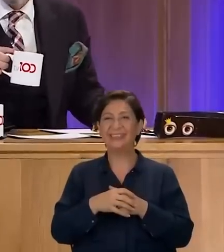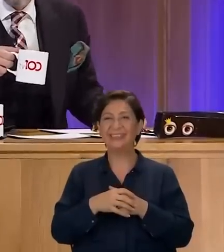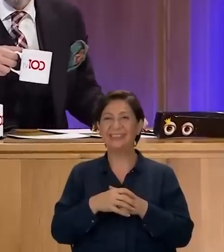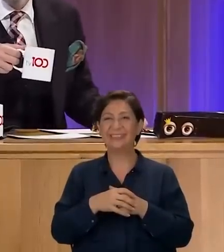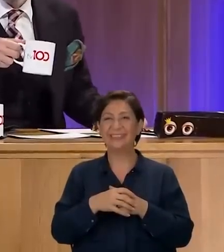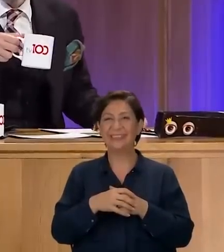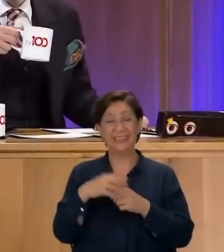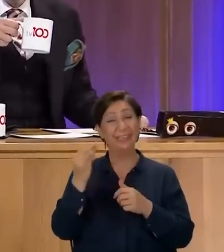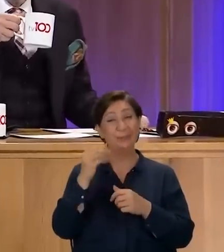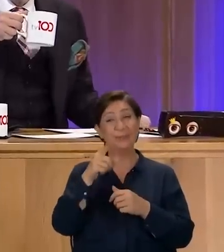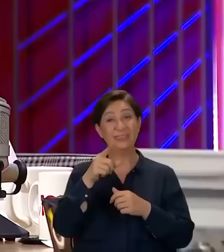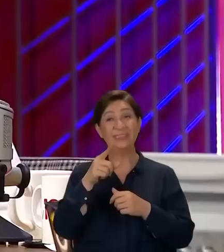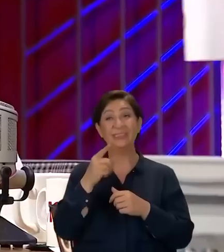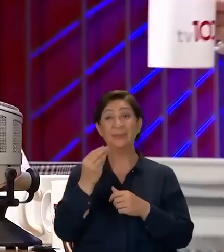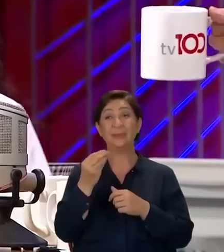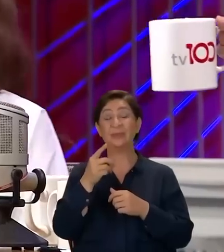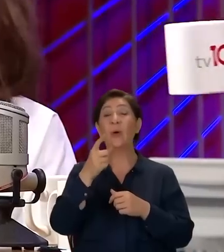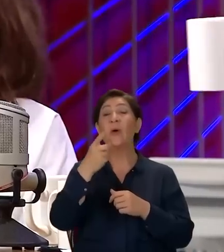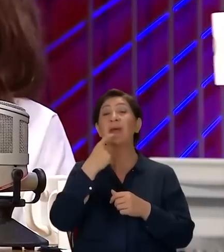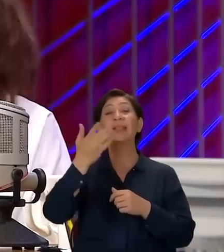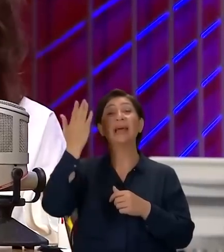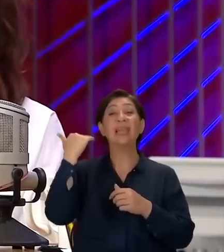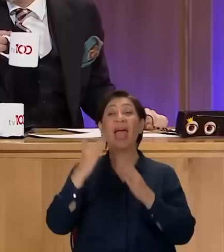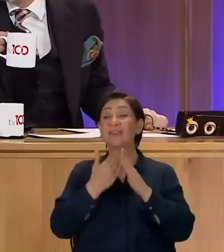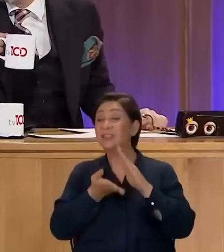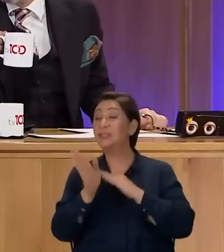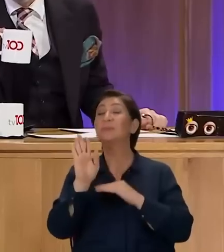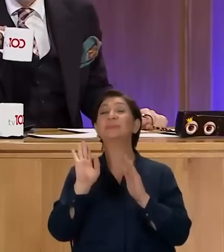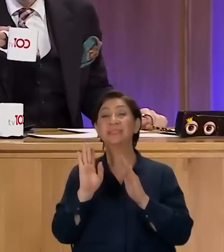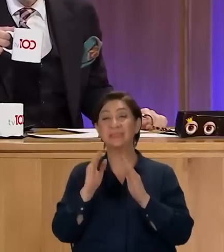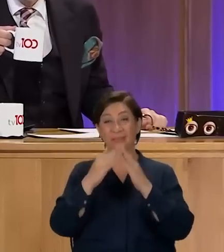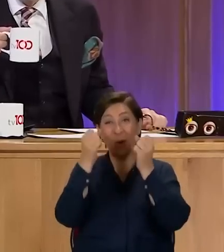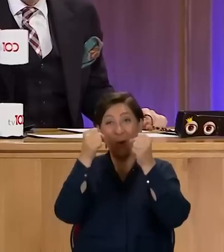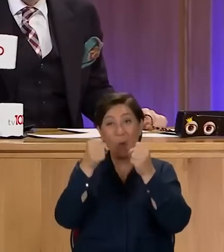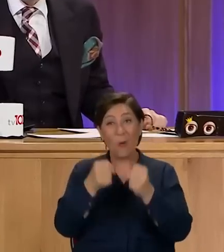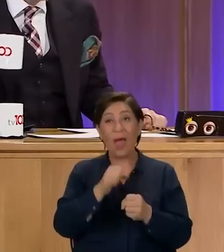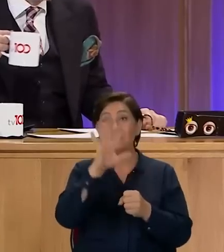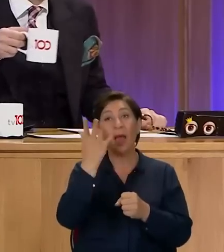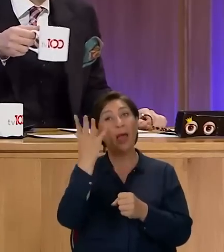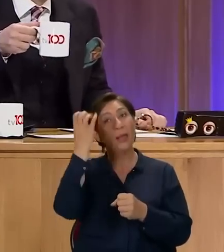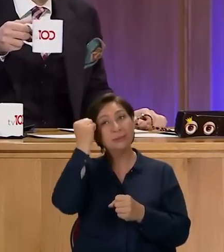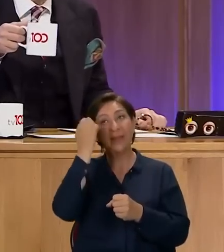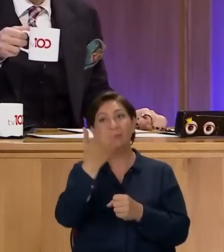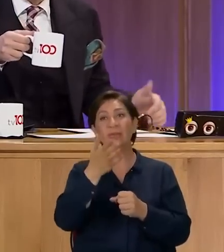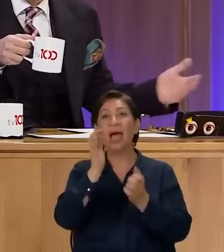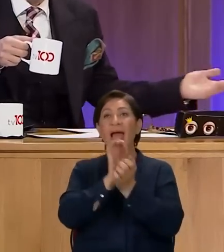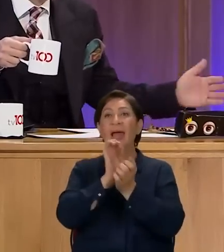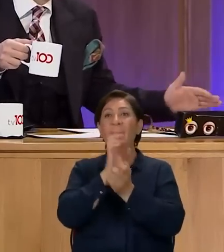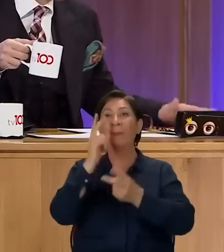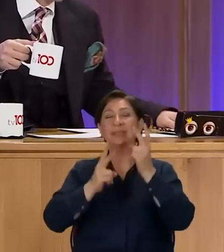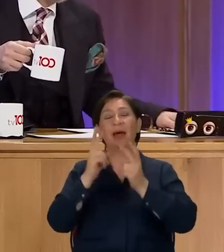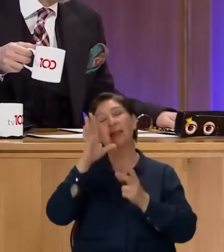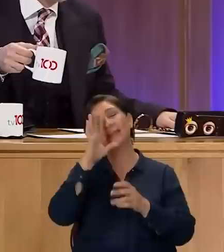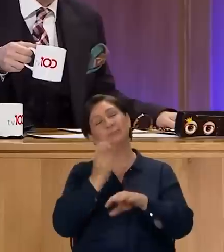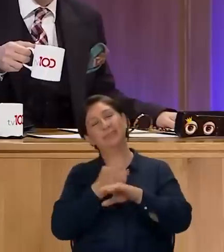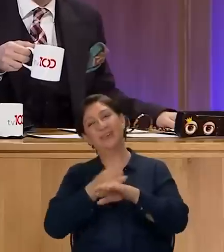Çok geldi aklıma. İyiymiş ama bu. Çok iyi değil mi? O yıllarda hiç evden çıkmamışsın. Değil ben mi? Bazı hani aileler bazı çocuklarını Allah